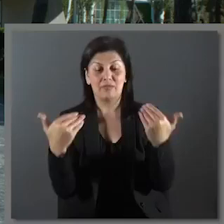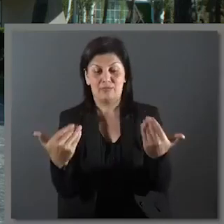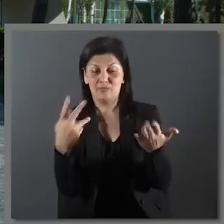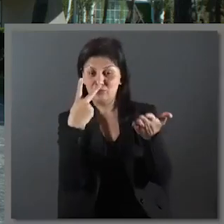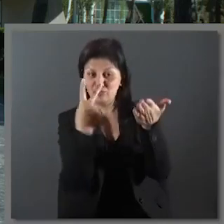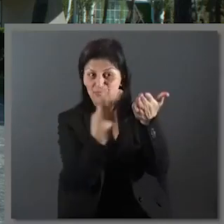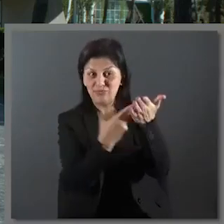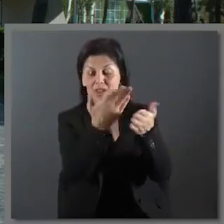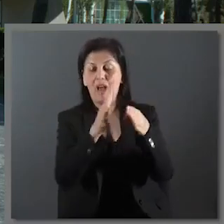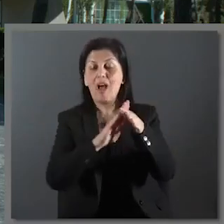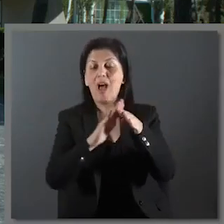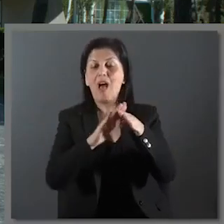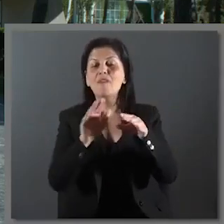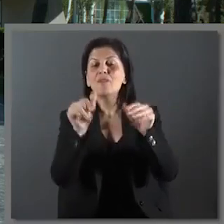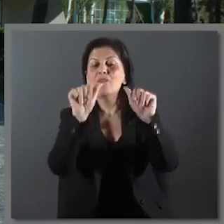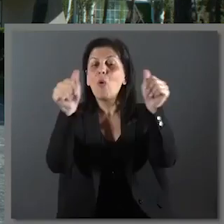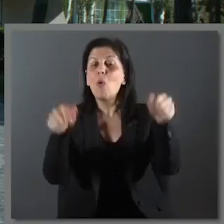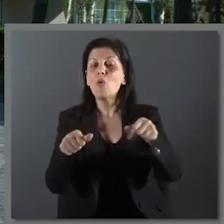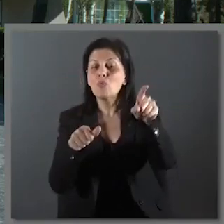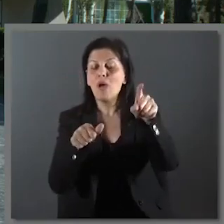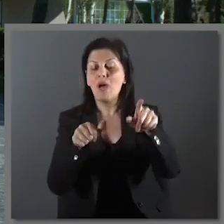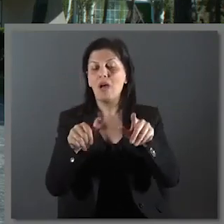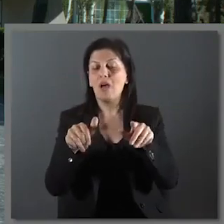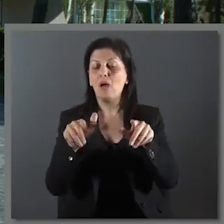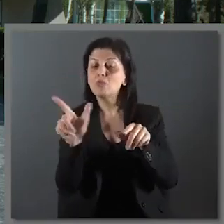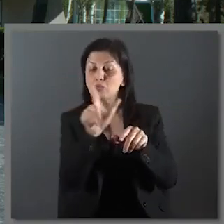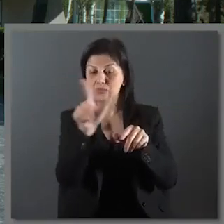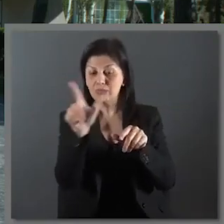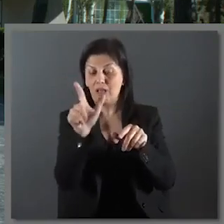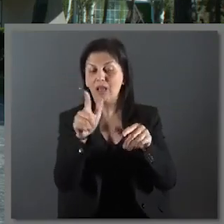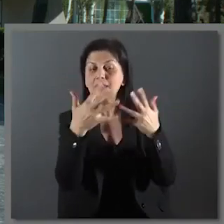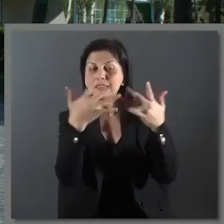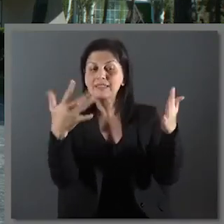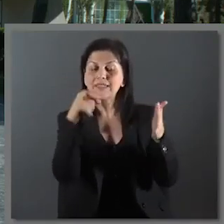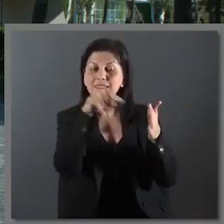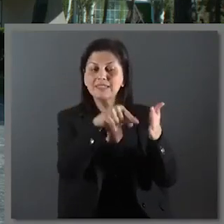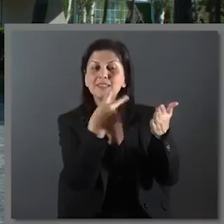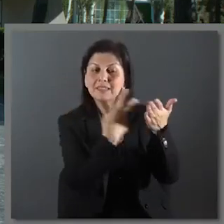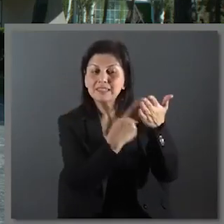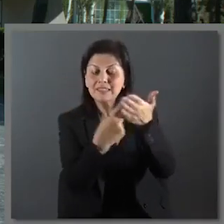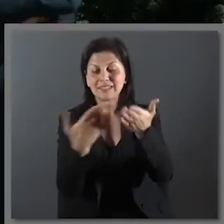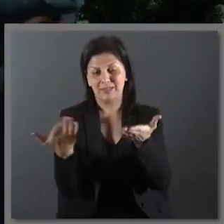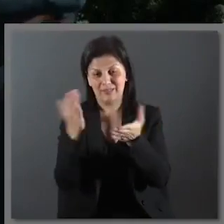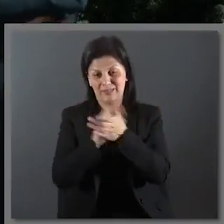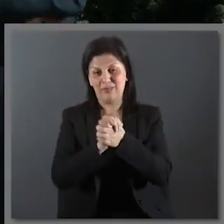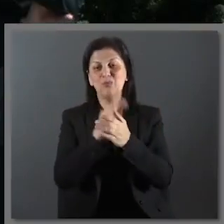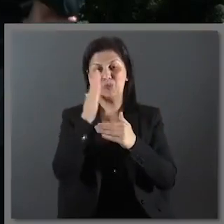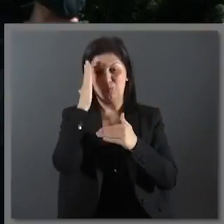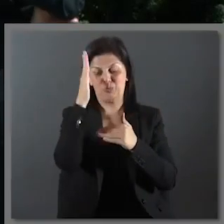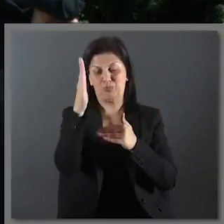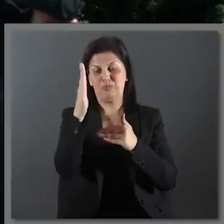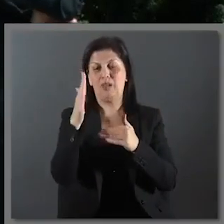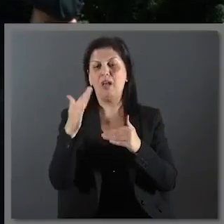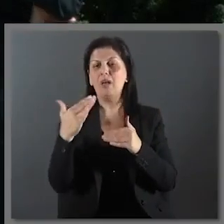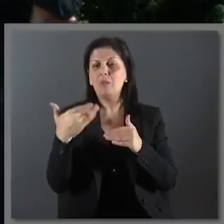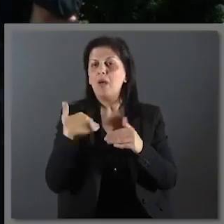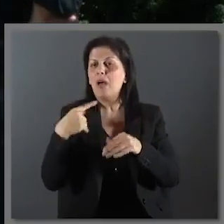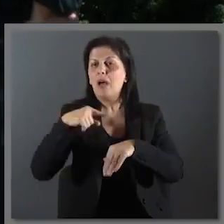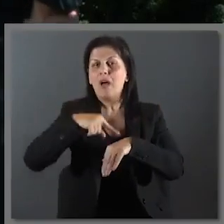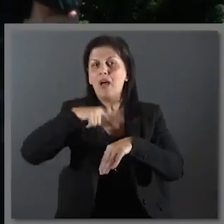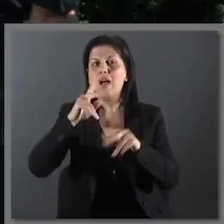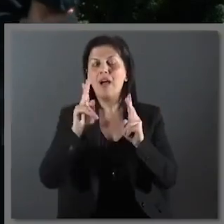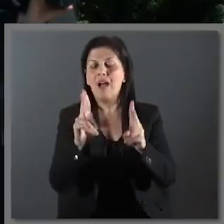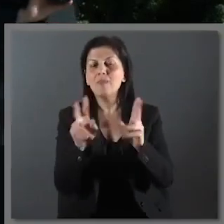kimi xalça formasında fəaliyyət göstərən muzeyin ekspozisiyası ilə yaxından tanış olacaq. Biz sanki uçan xalçaya